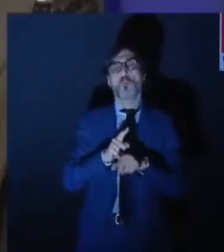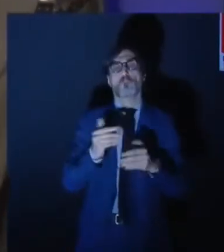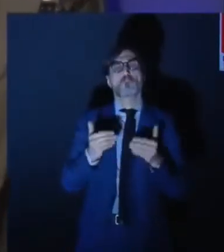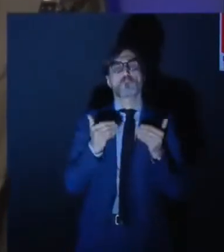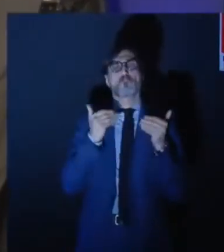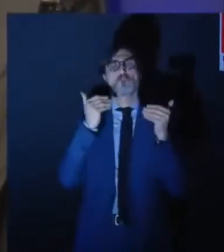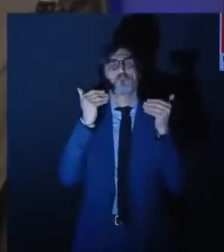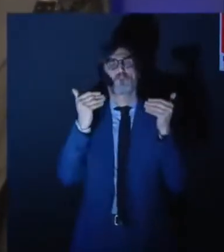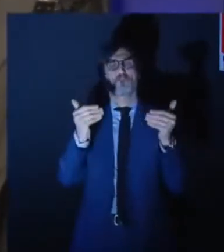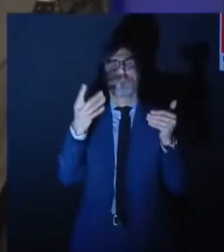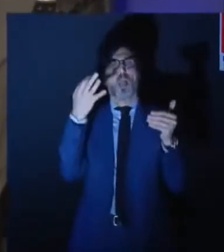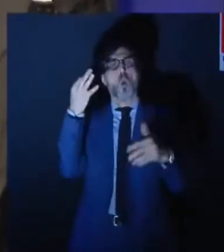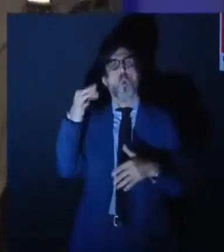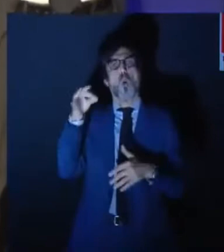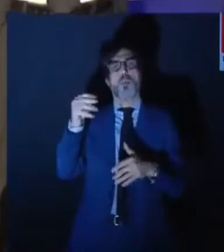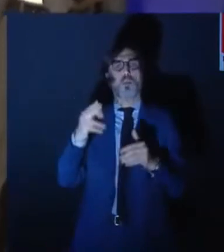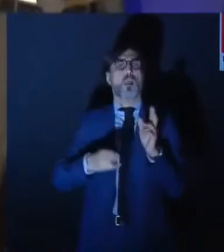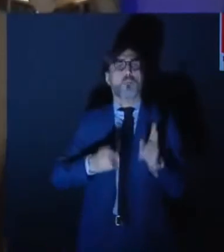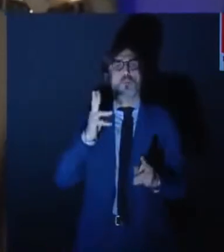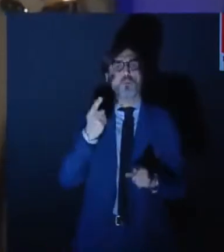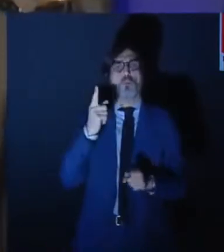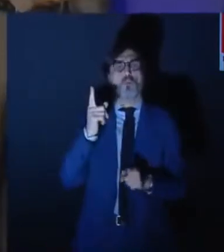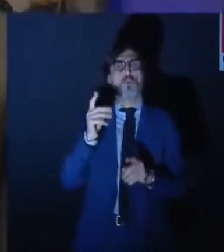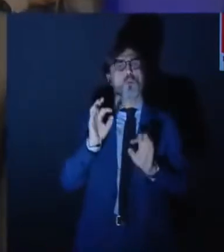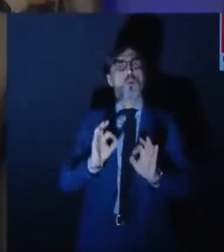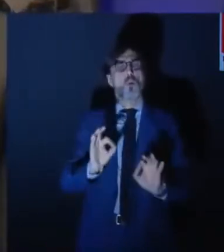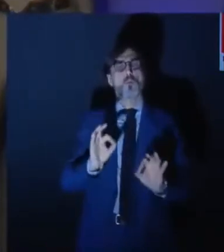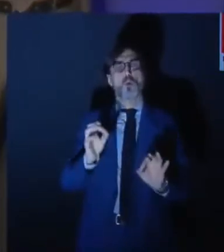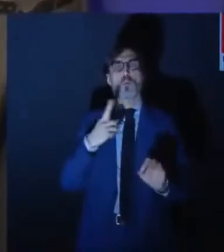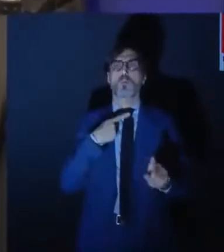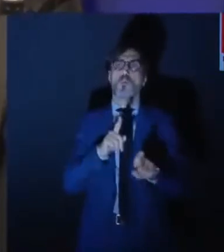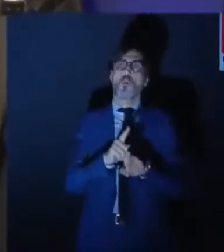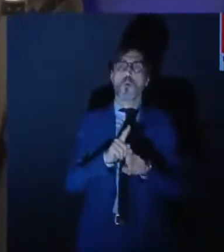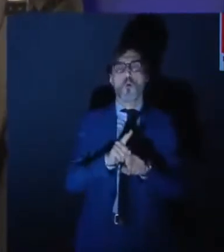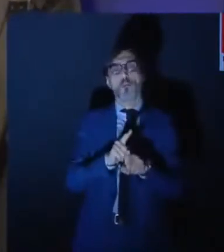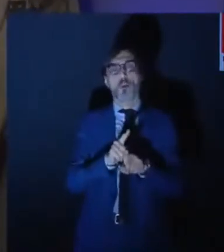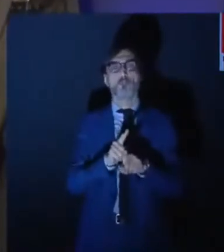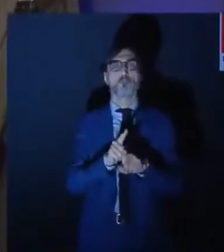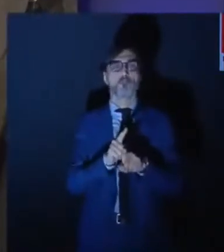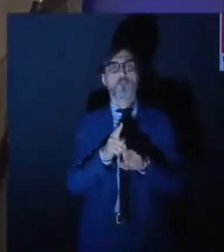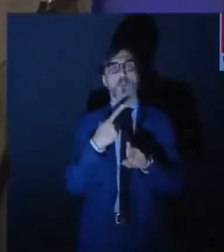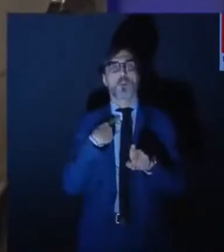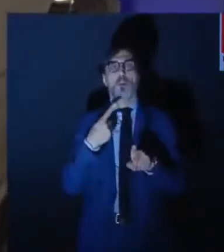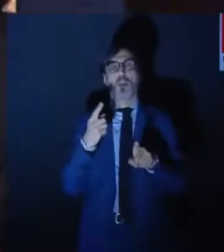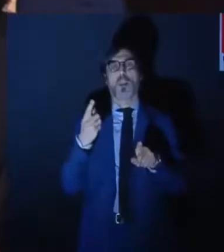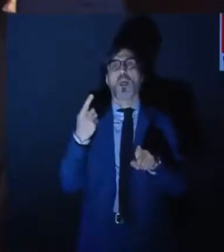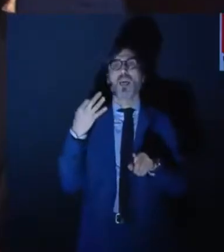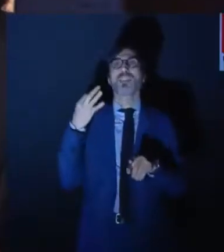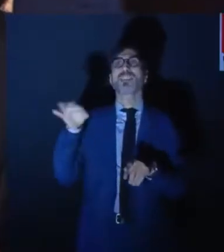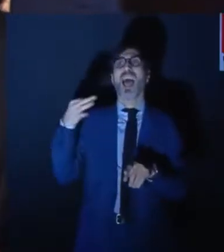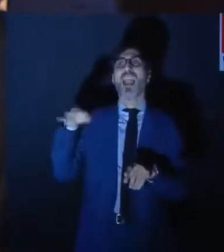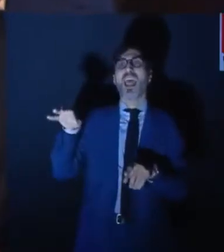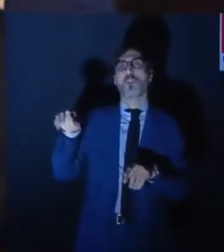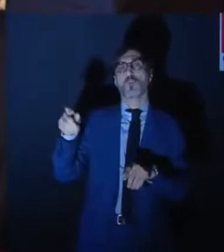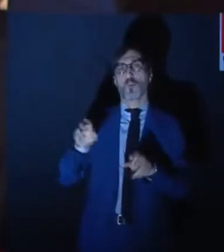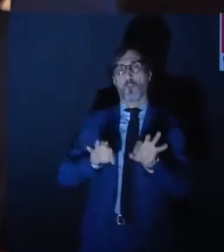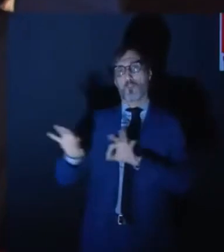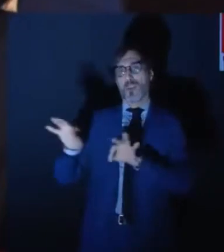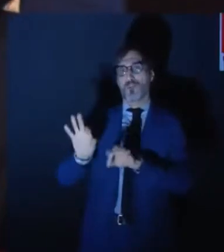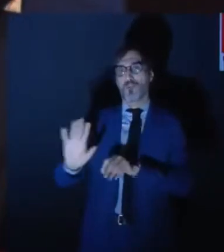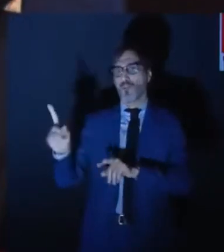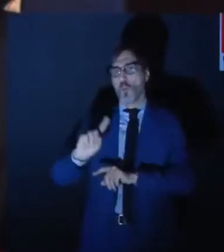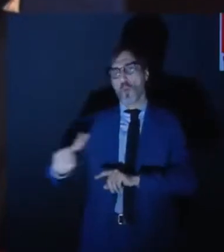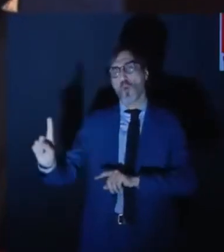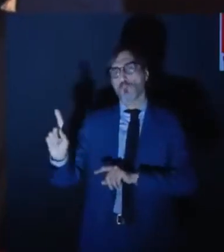qualità non perché abbiamo sfruttato in maniera sconsiderata il talento di perna ma perché